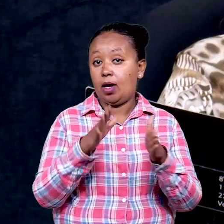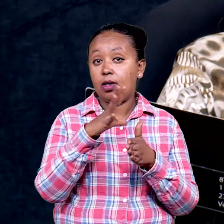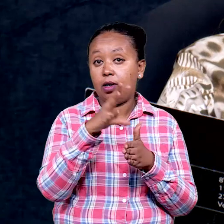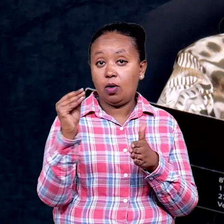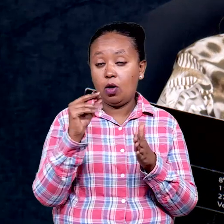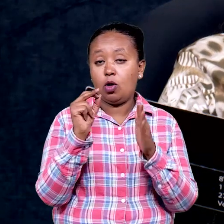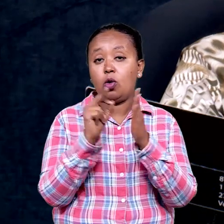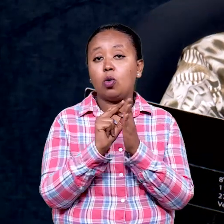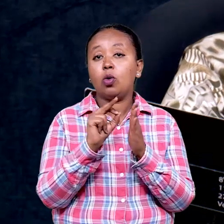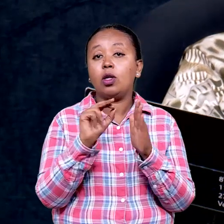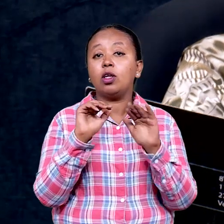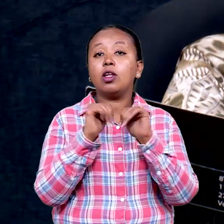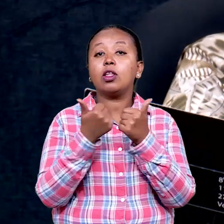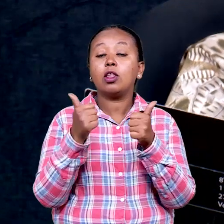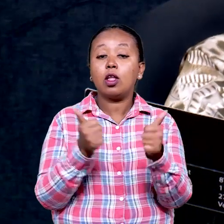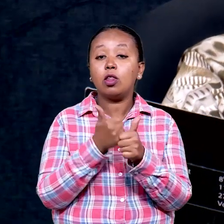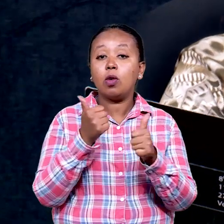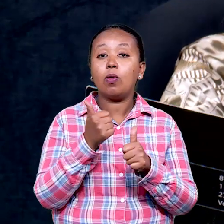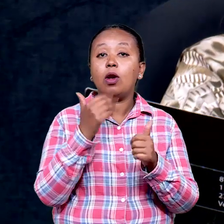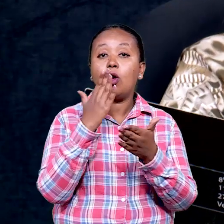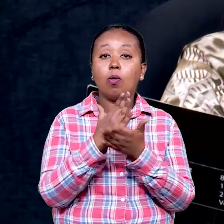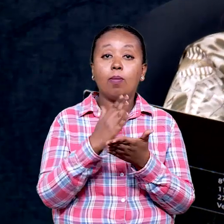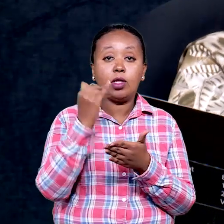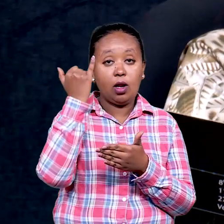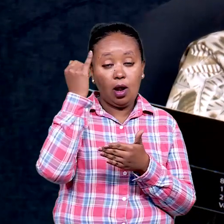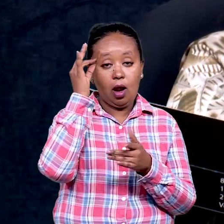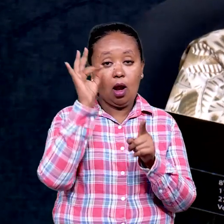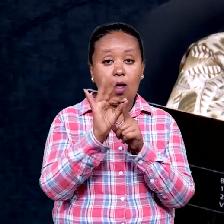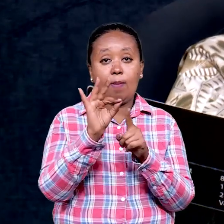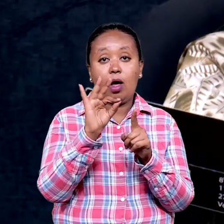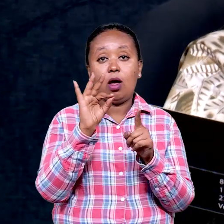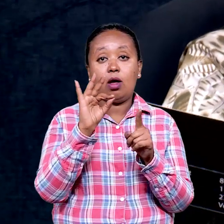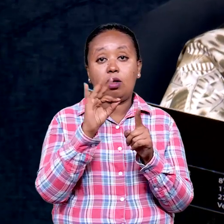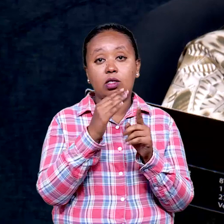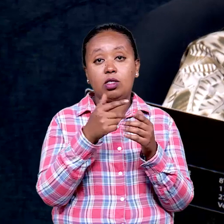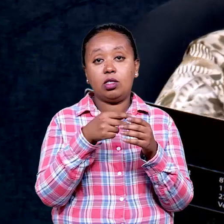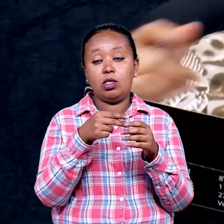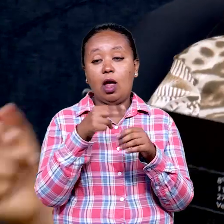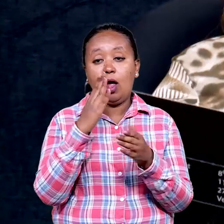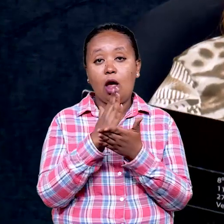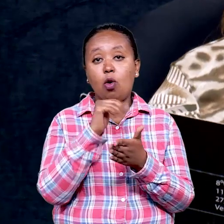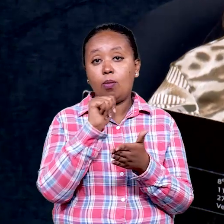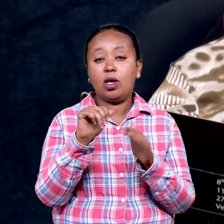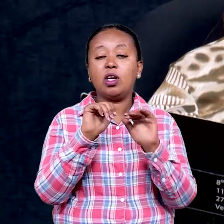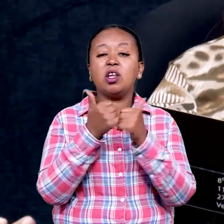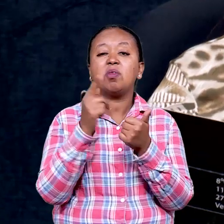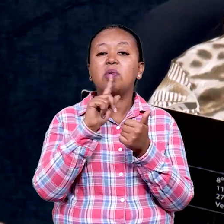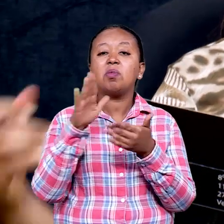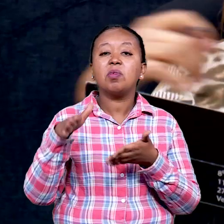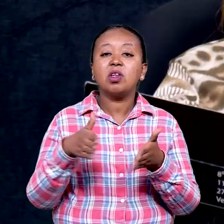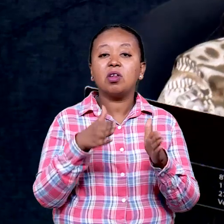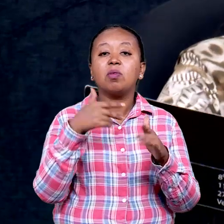እና ህጉንስ ተከትለው የቆሙበትን አላማ ሳይለቁ በምን መንገድ ነው